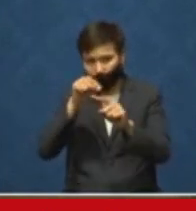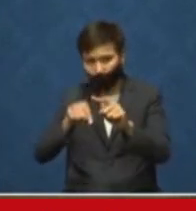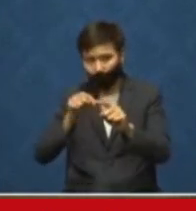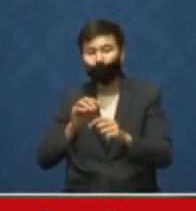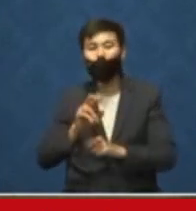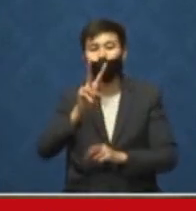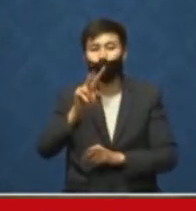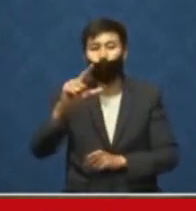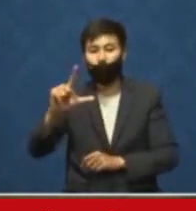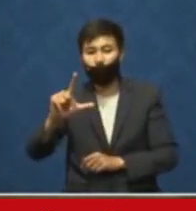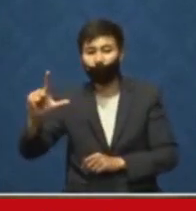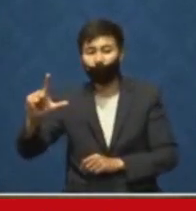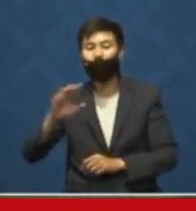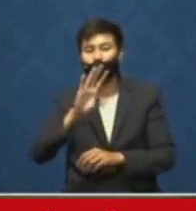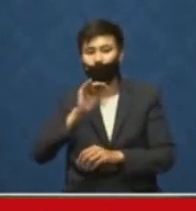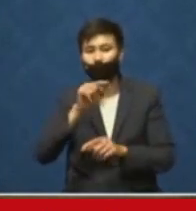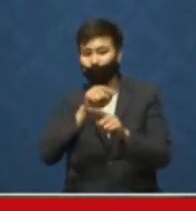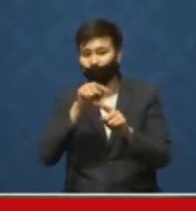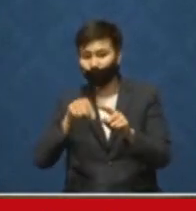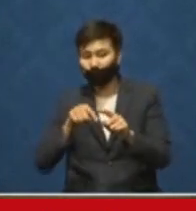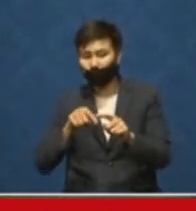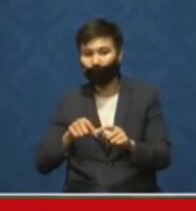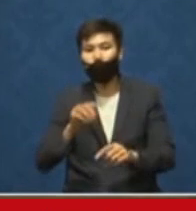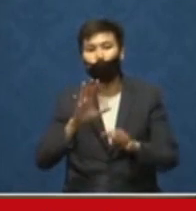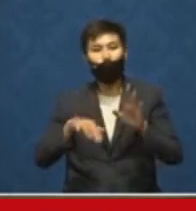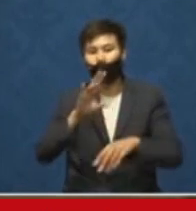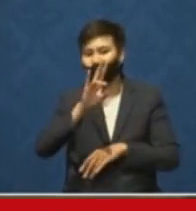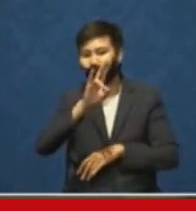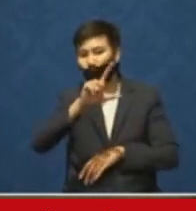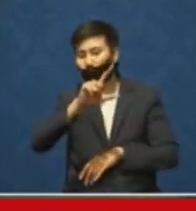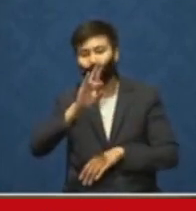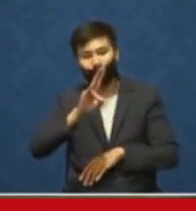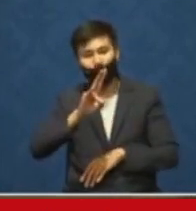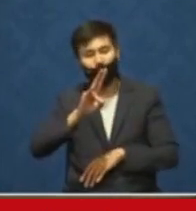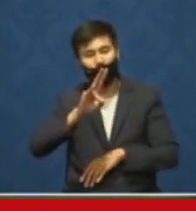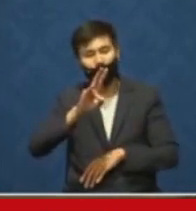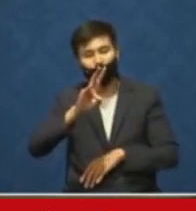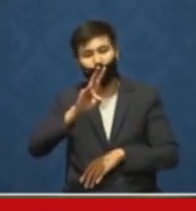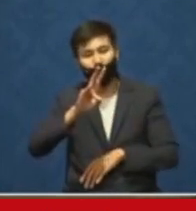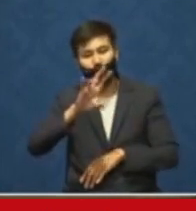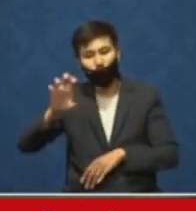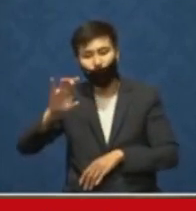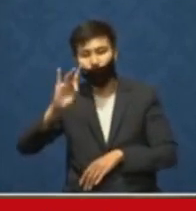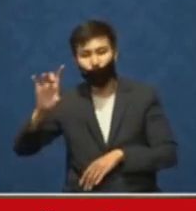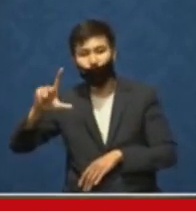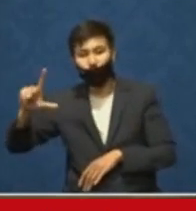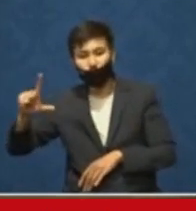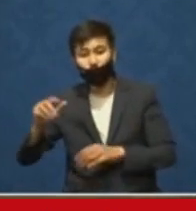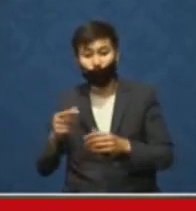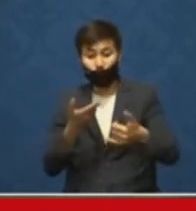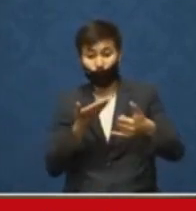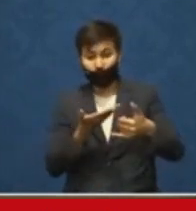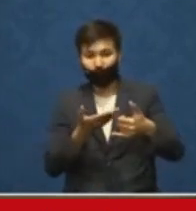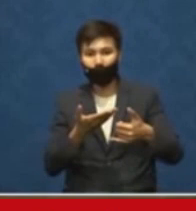ว่าขอส่วนแบ่งกันตกลงกับทางมหาลัยว่าขอ 40เปอร์เซ็นต์นะเจ้า 2ล้านก็ 40%ได้แล้วล่ะก็